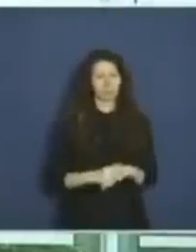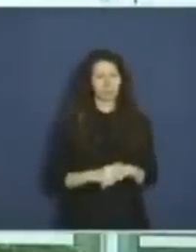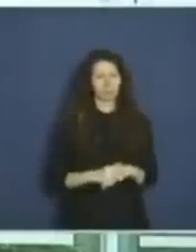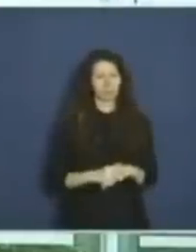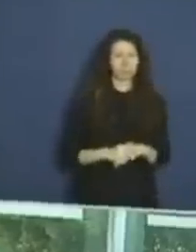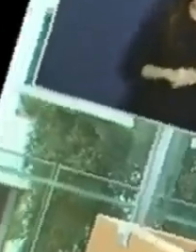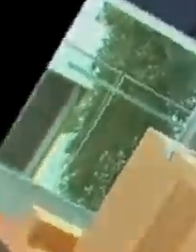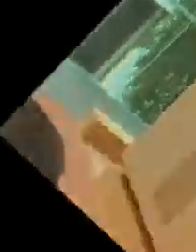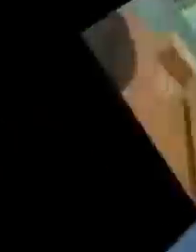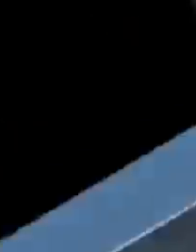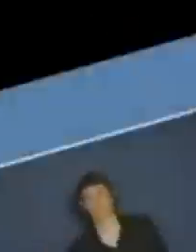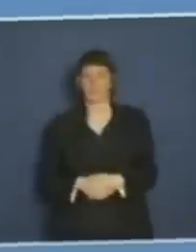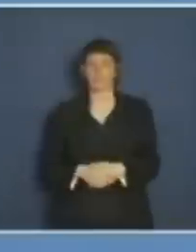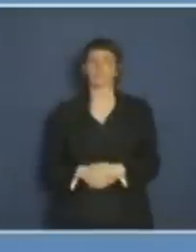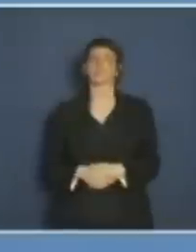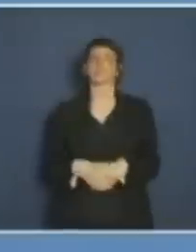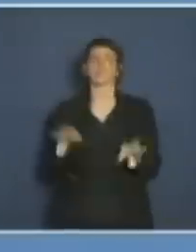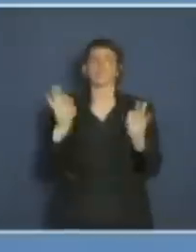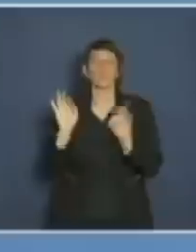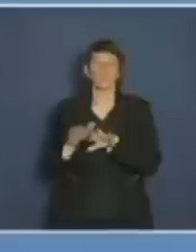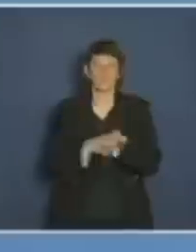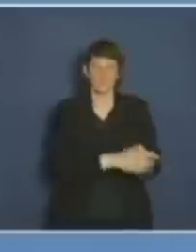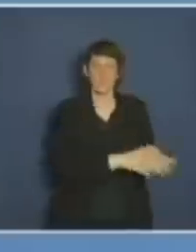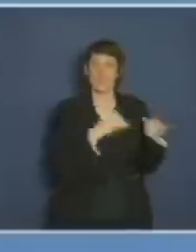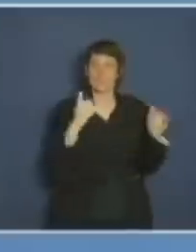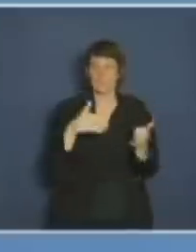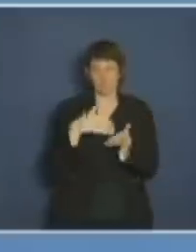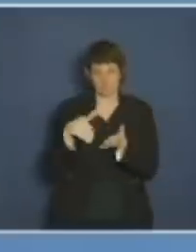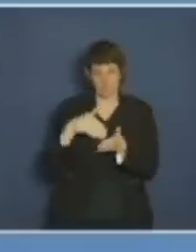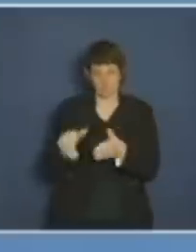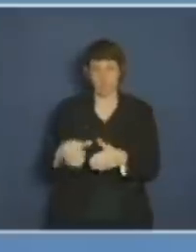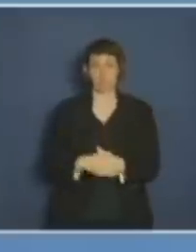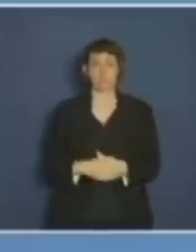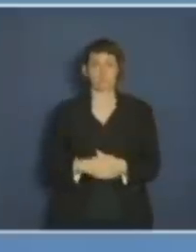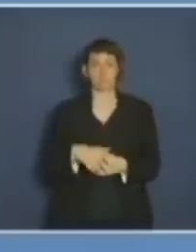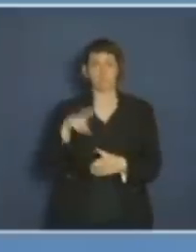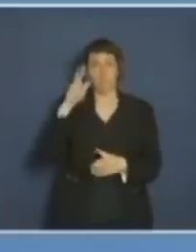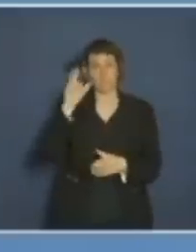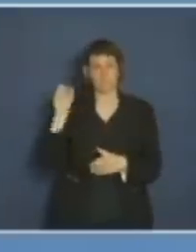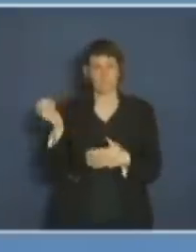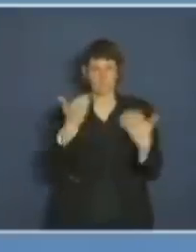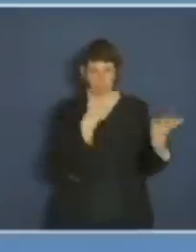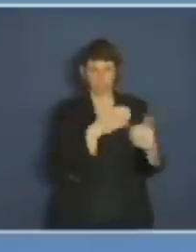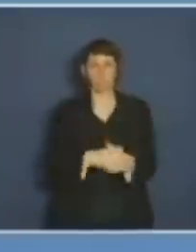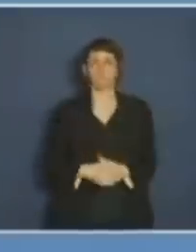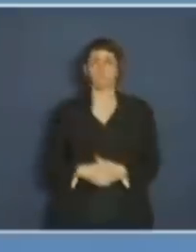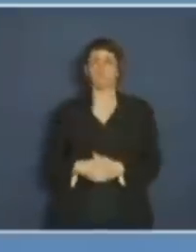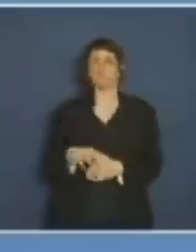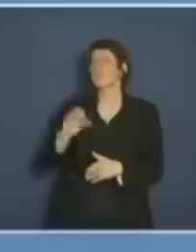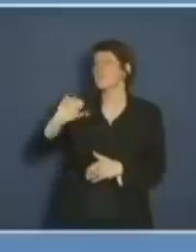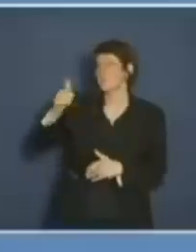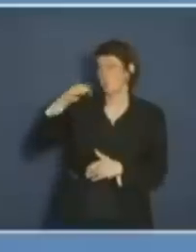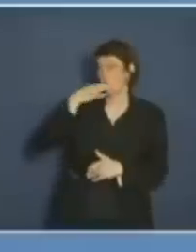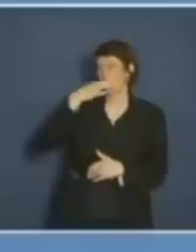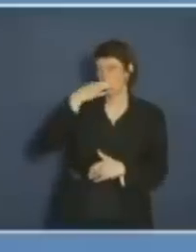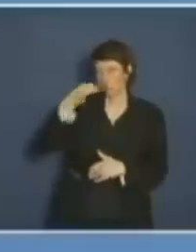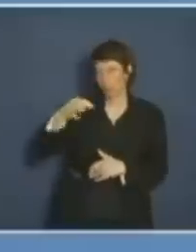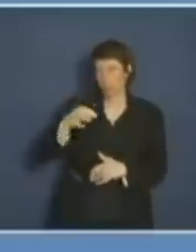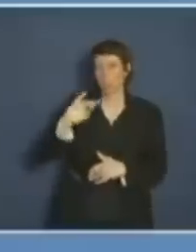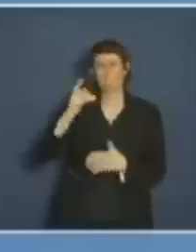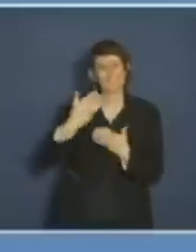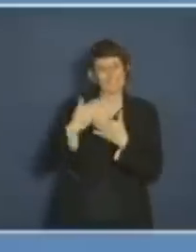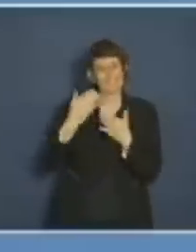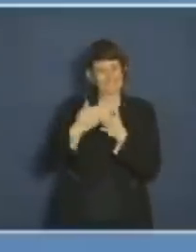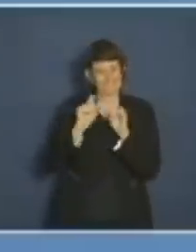damit. Aber jetzt machen wir weiter mit Herrn Schafelberg. Ja, nochmal eine Frage auch über diesen